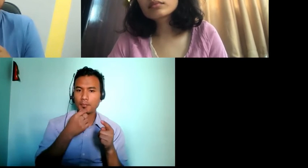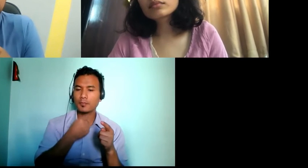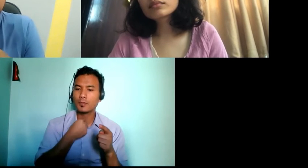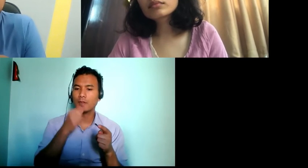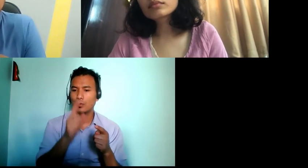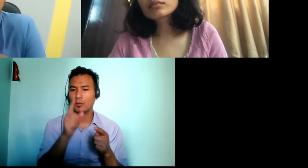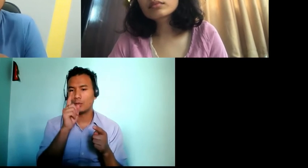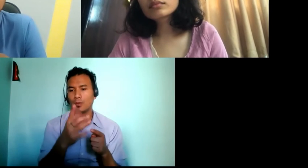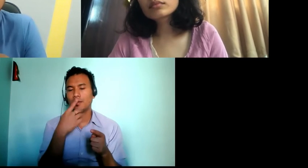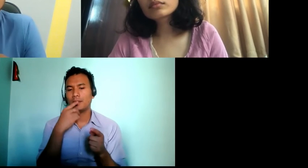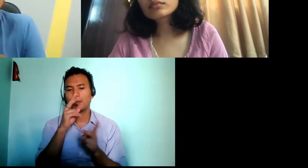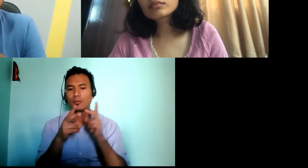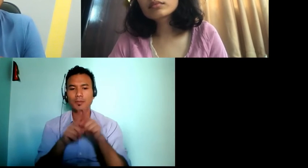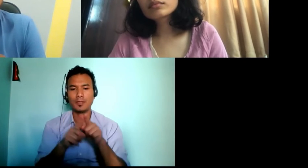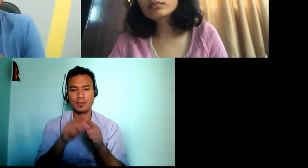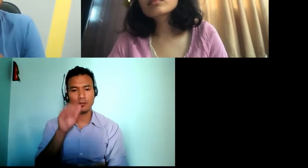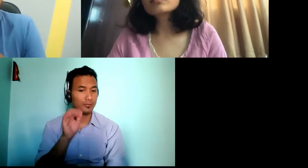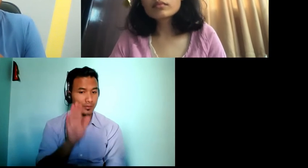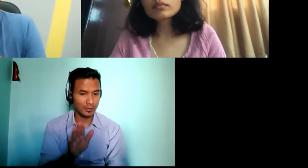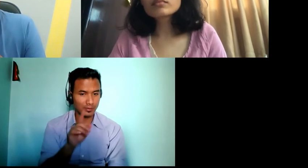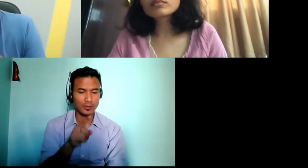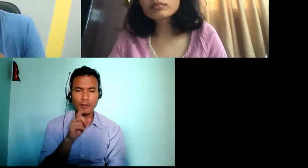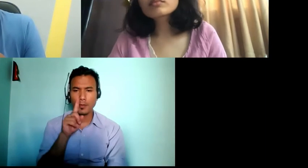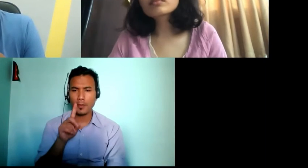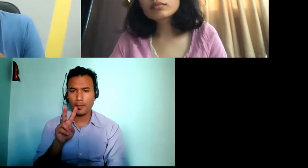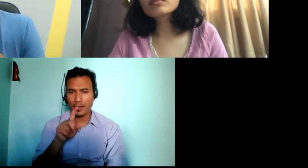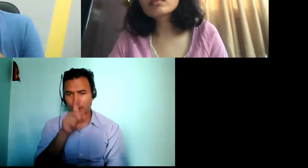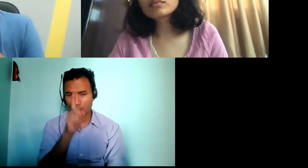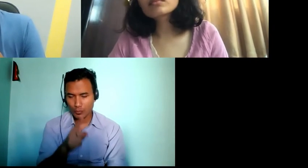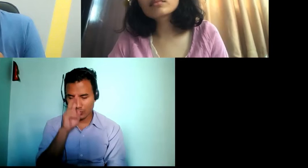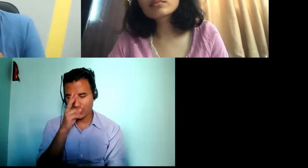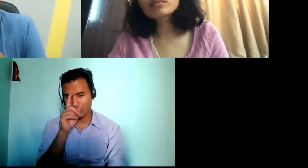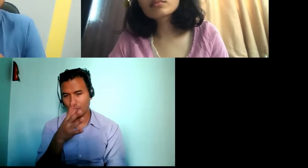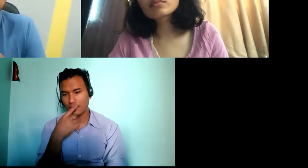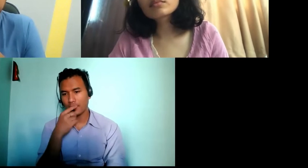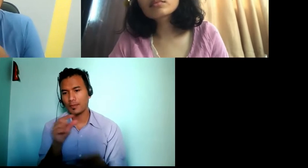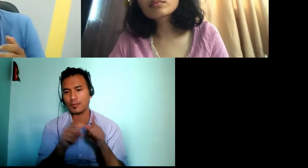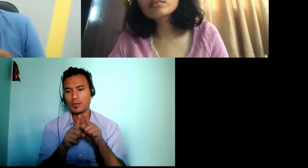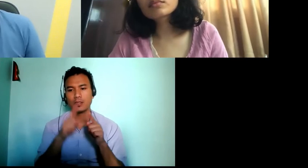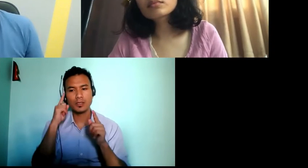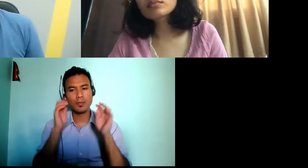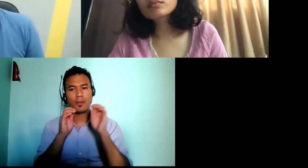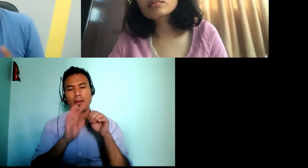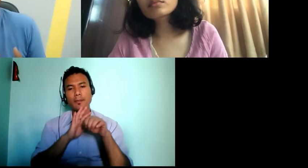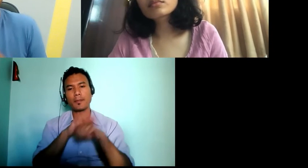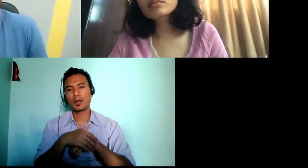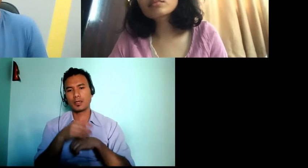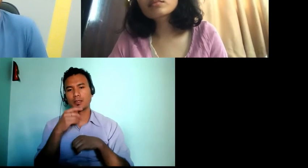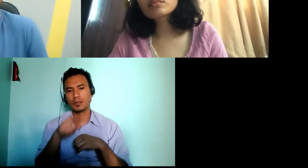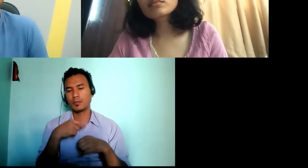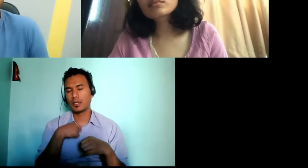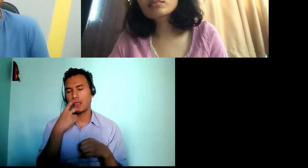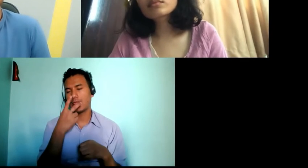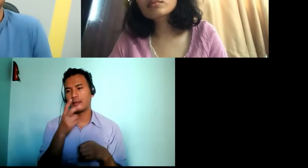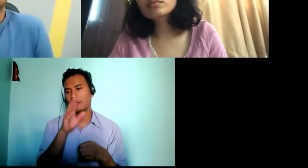अथेन्टिक होइन भनेर छुटाउनु गाह्रो हो नि, र कुन चाहिँ भाइरस हो कि होइन भनेर छुटाउनु पनि गाह्रो हो नि, यो सम्भावनाहरू चाहिँ एकदमै धेरै देखेको पाएँ मैले चाहिँ